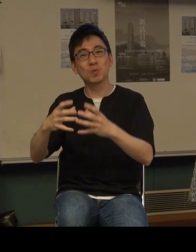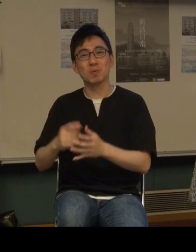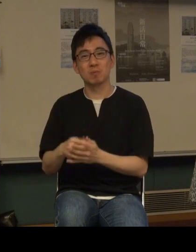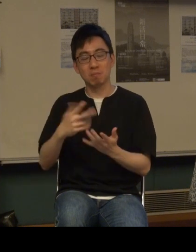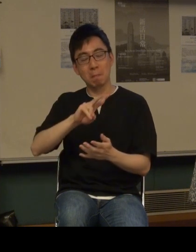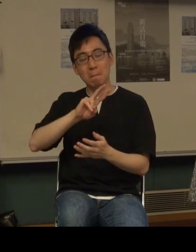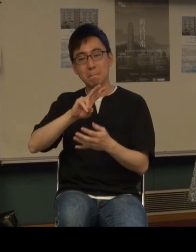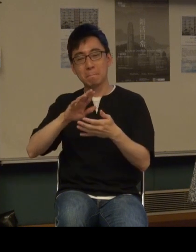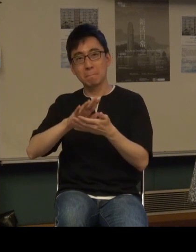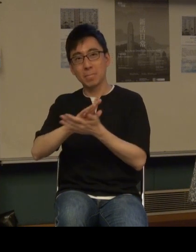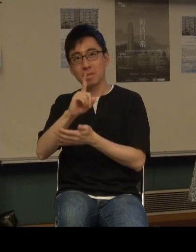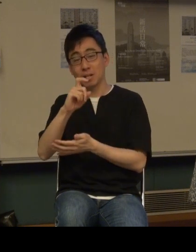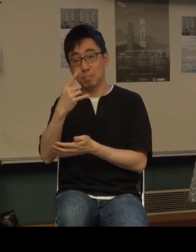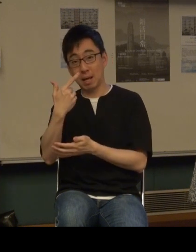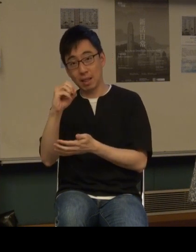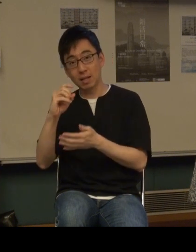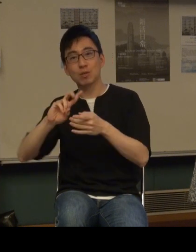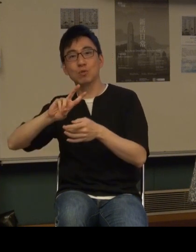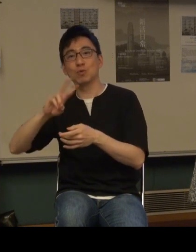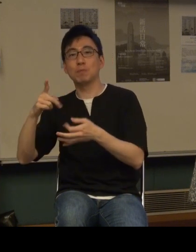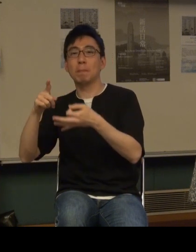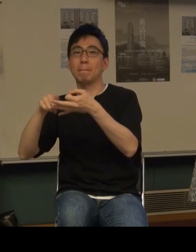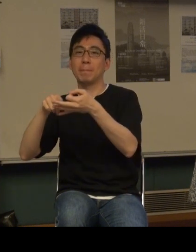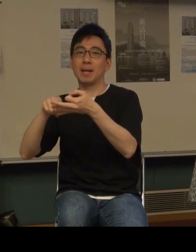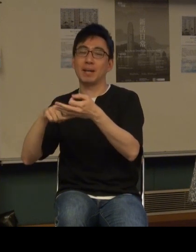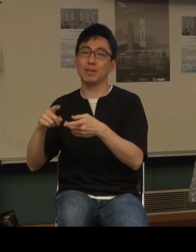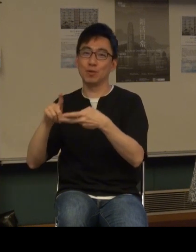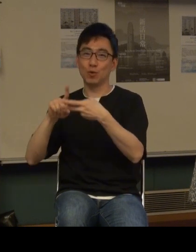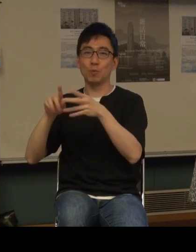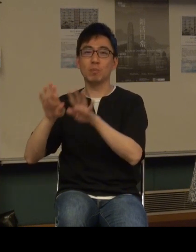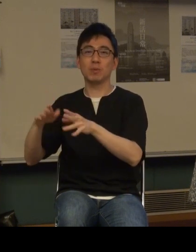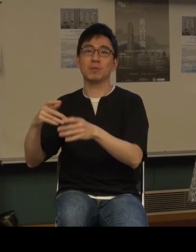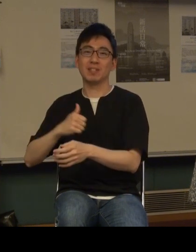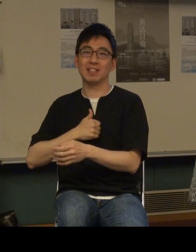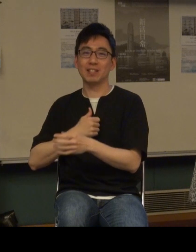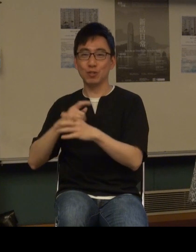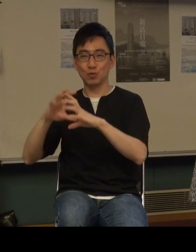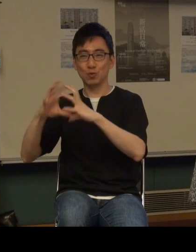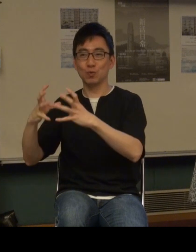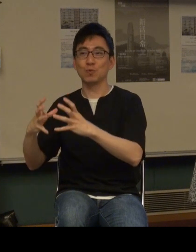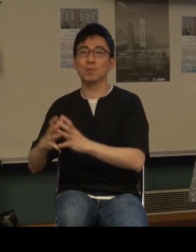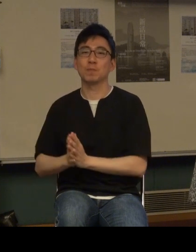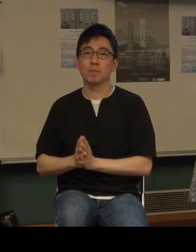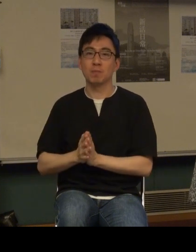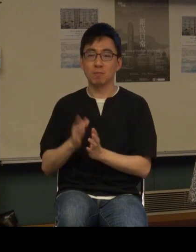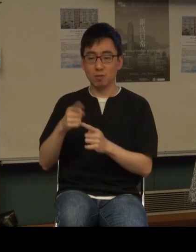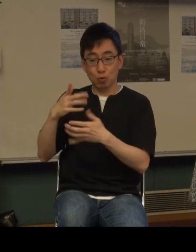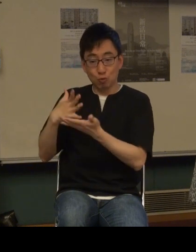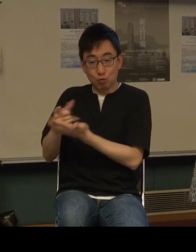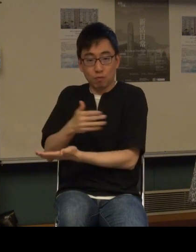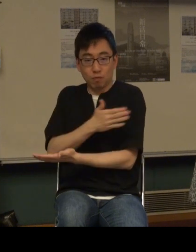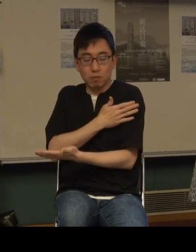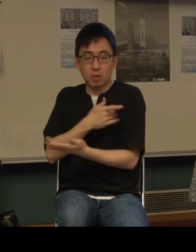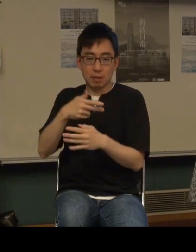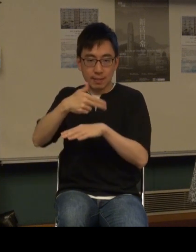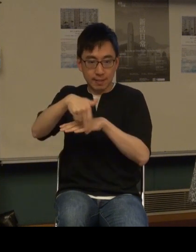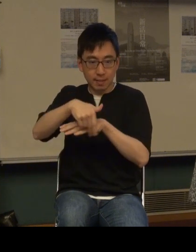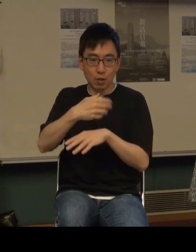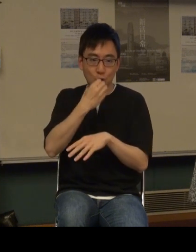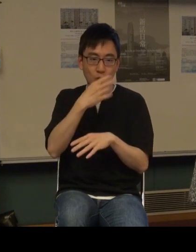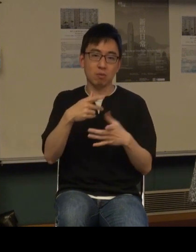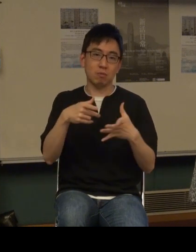司署。咁佢係一直咧負責咧設計同埋興建咧香港嘅公營嘅建築物。啊，咁今